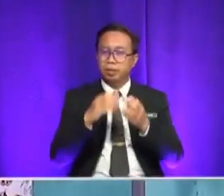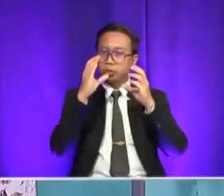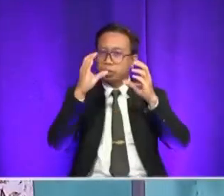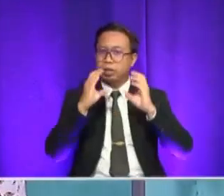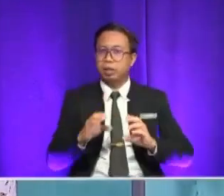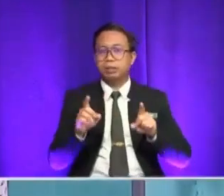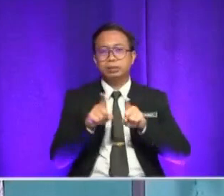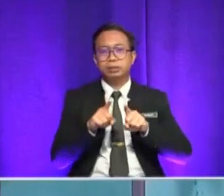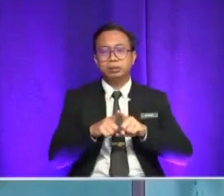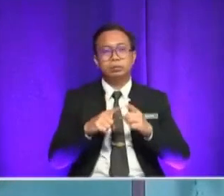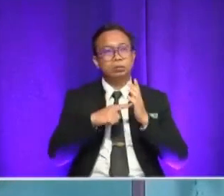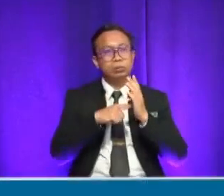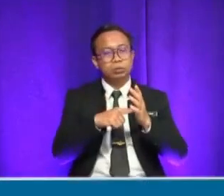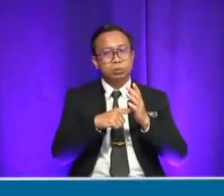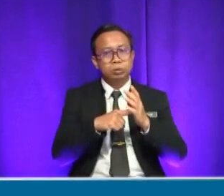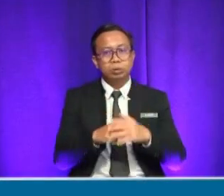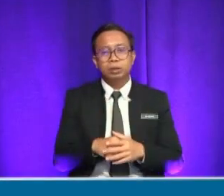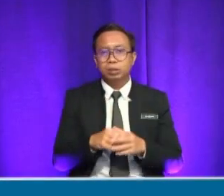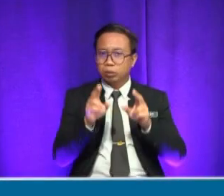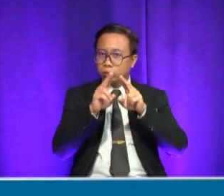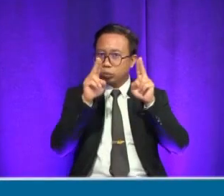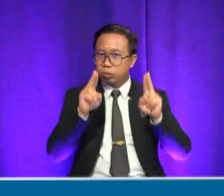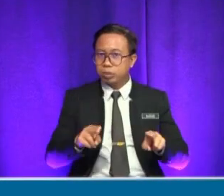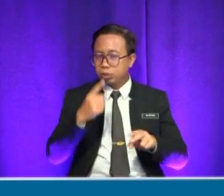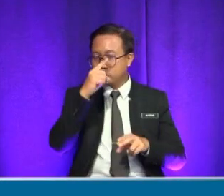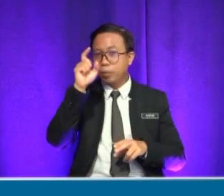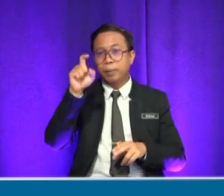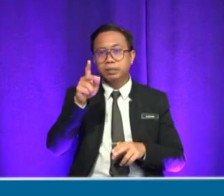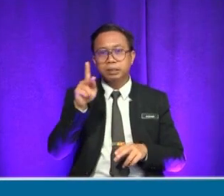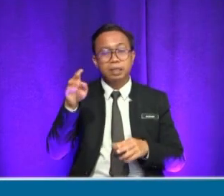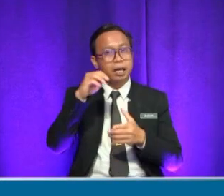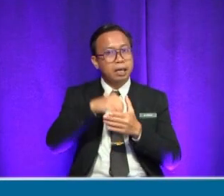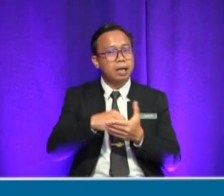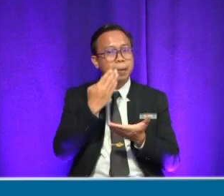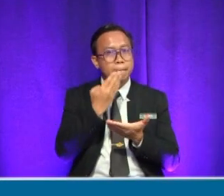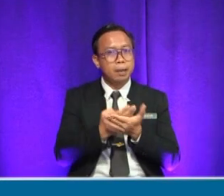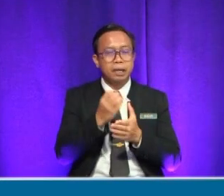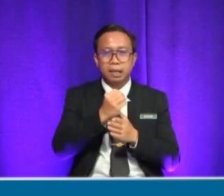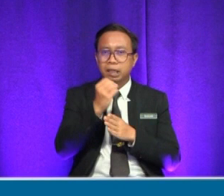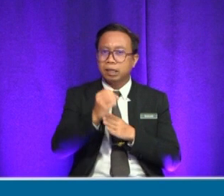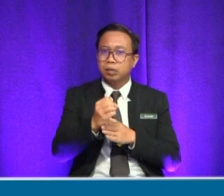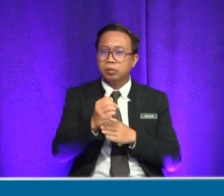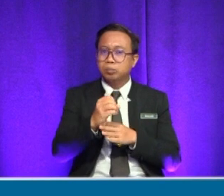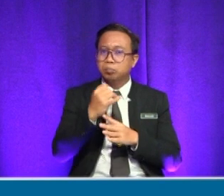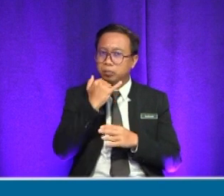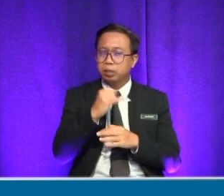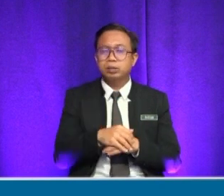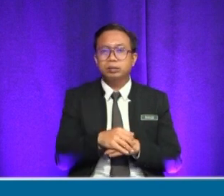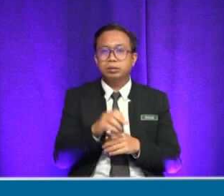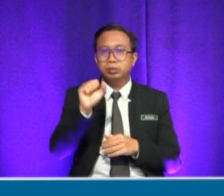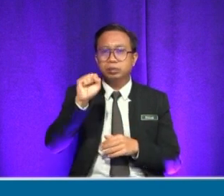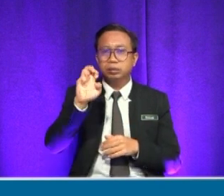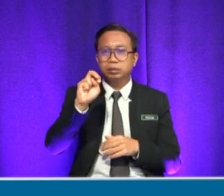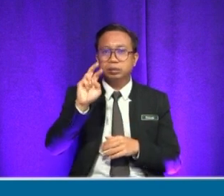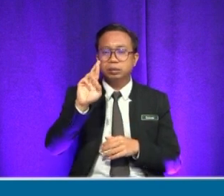Okey, menunjukkan sensor haba yang perlu diuji untuk memastikan ianya dalam keadaan baik ataupun tidak. Okey, jadi dekat sini sensor